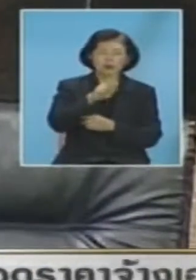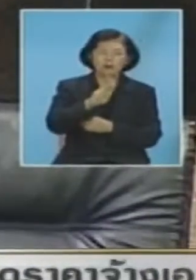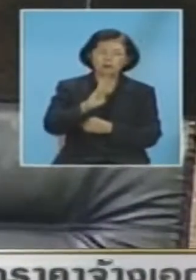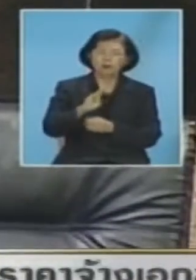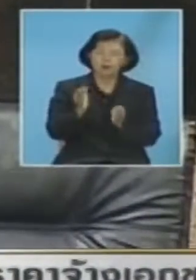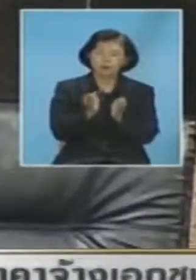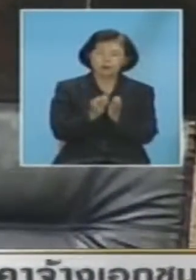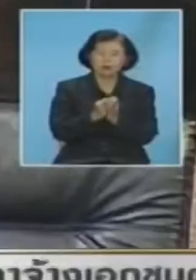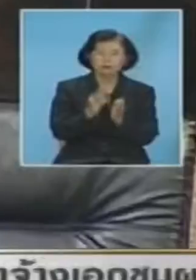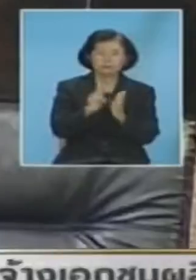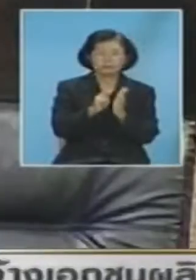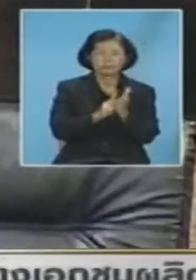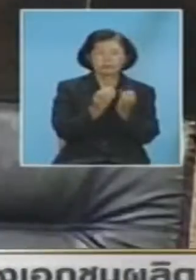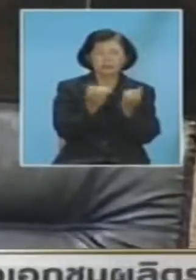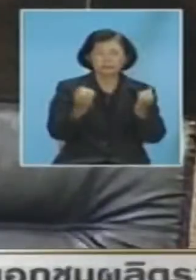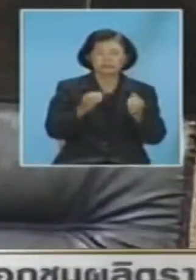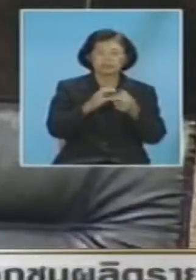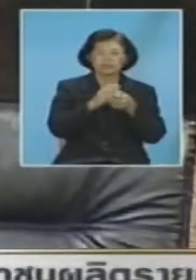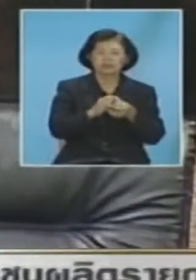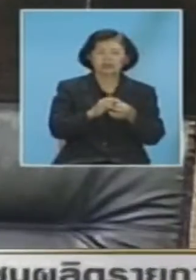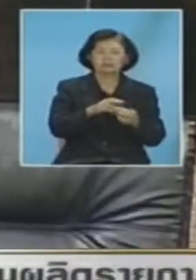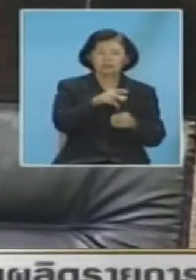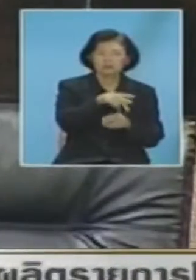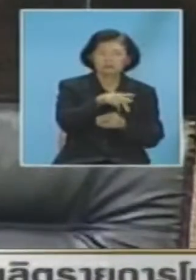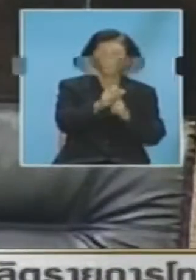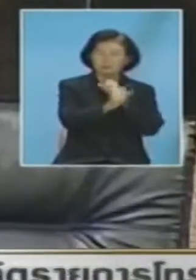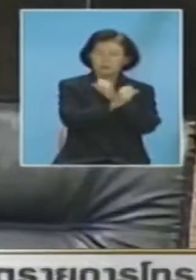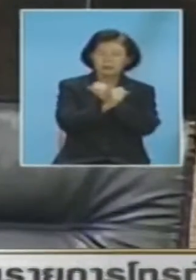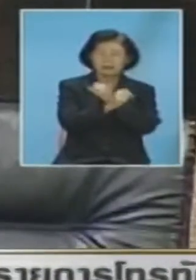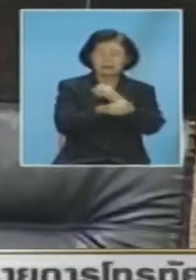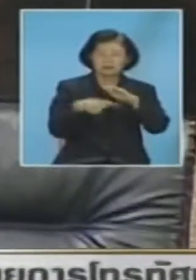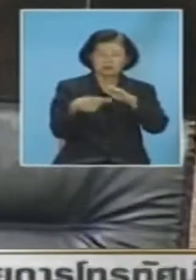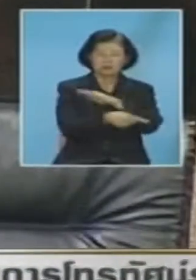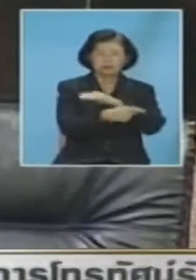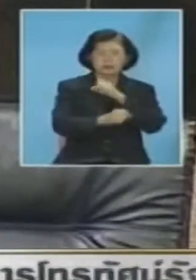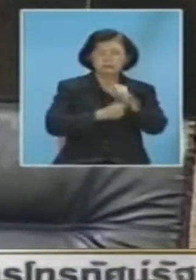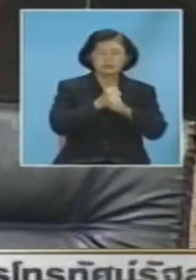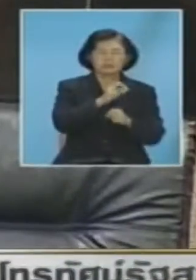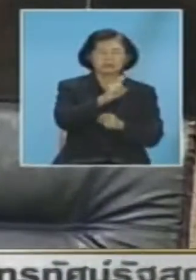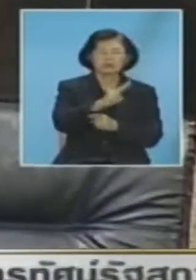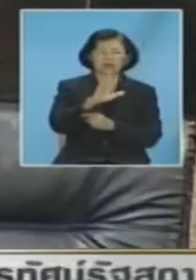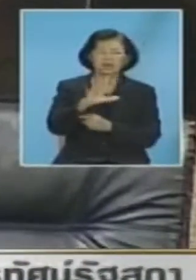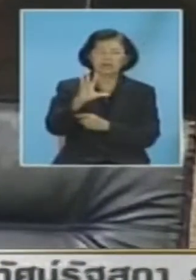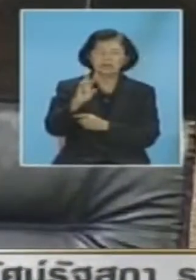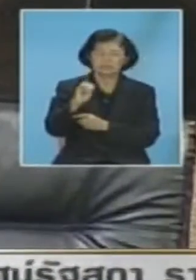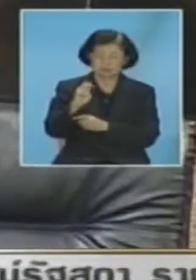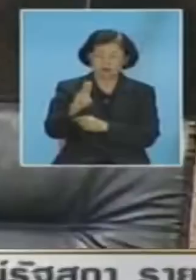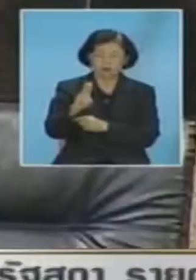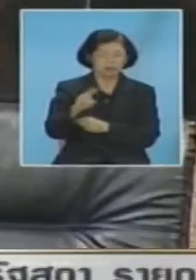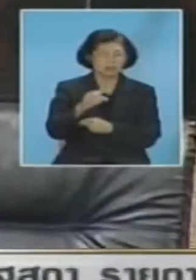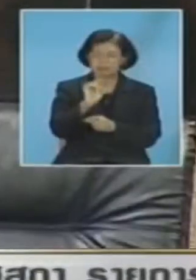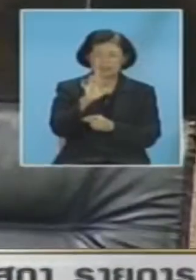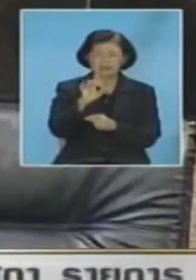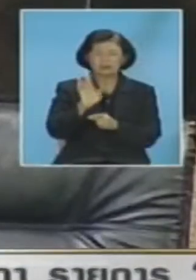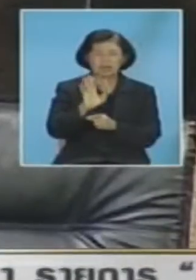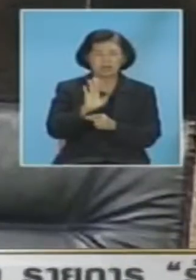มนูญว่าด้วยการป้องกันและปราบปรามการทุจริตพ.ศ. 2542แต่ประการเดียวโดยปราศจากบทบัญญั